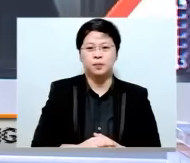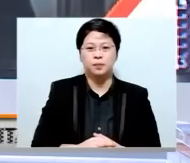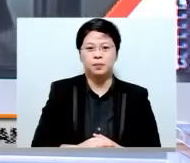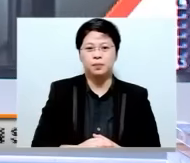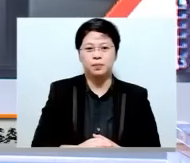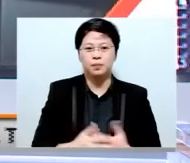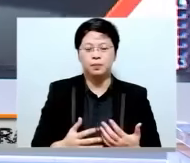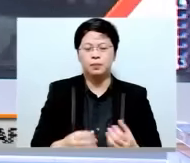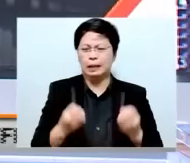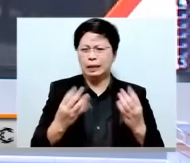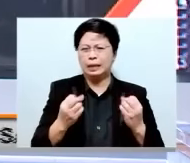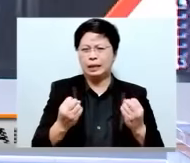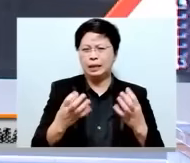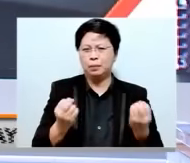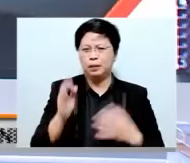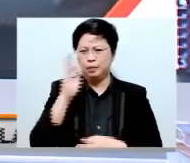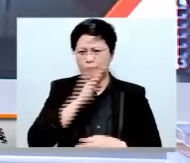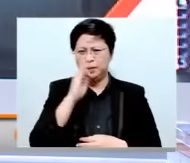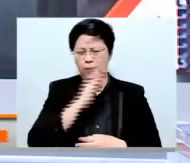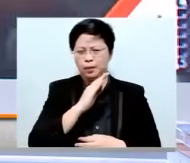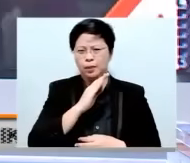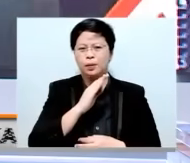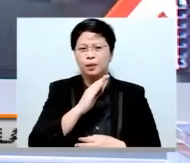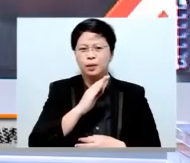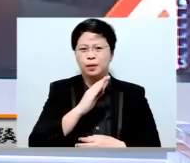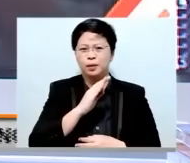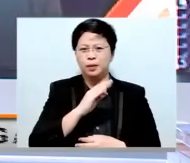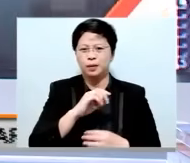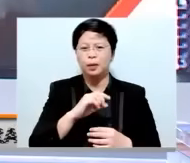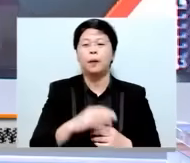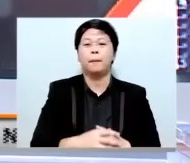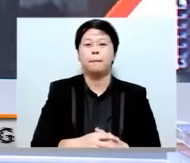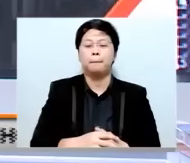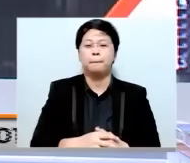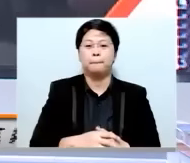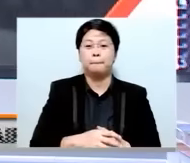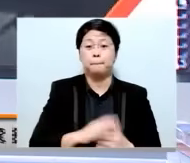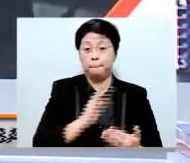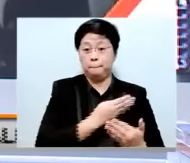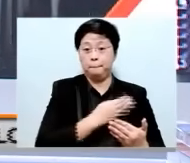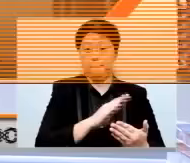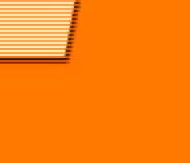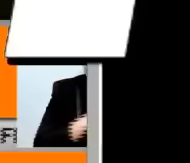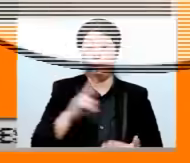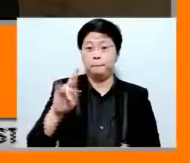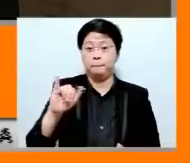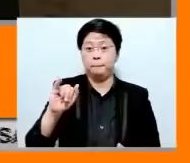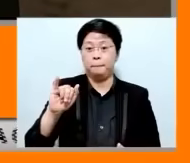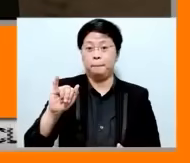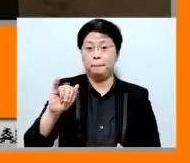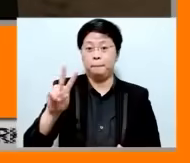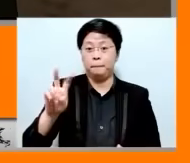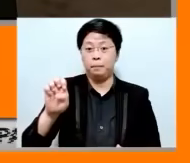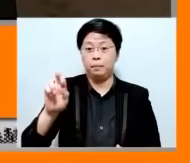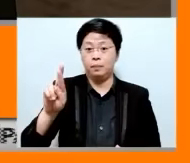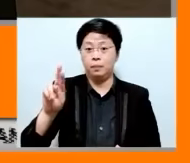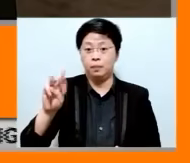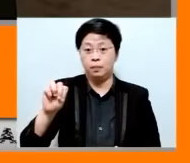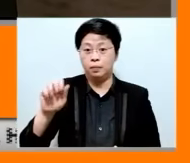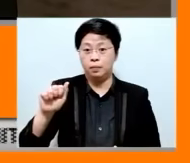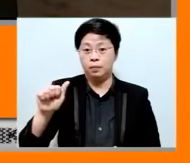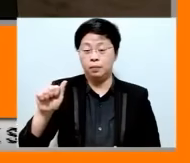Maraming Pinoy ang nag-aabang sa reunion ng iconic 90s band na River Maya ngayong araw. Live mula sa